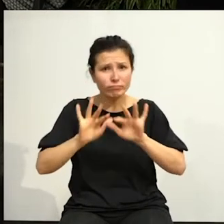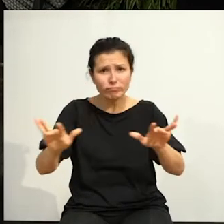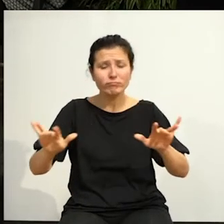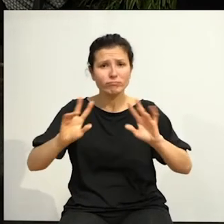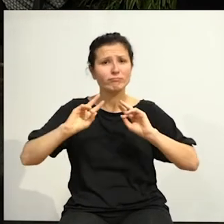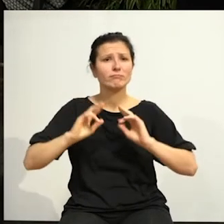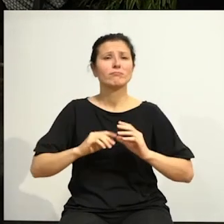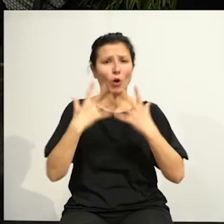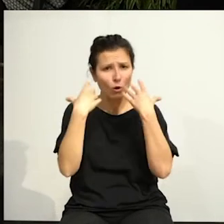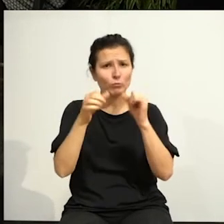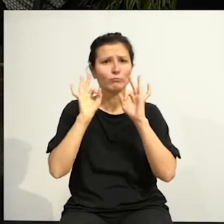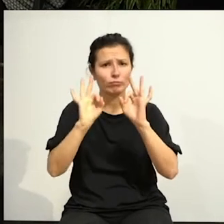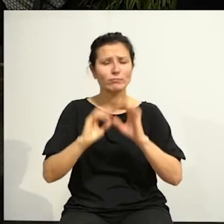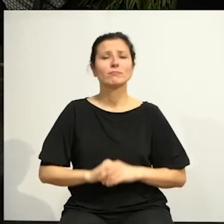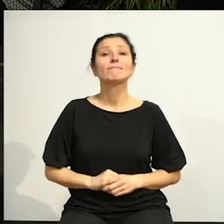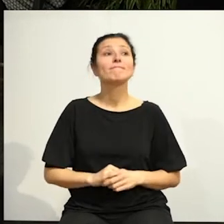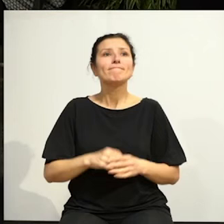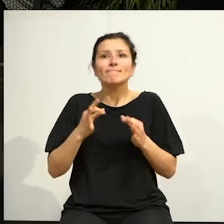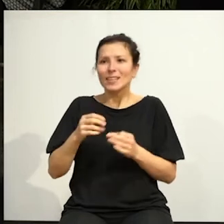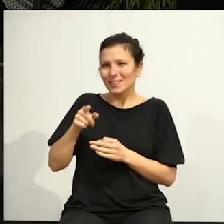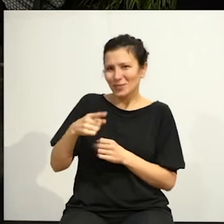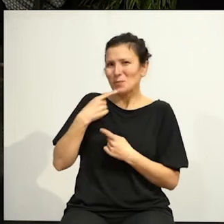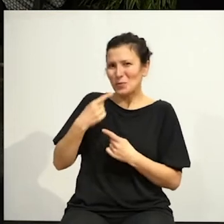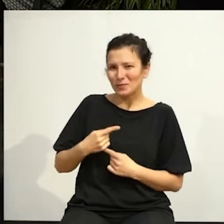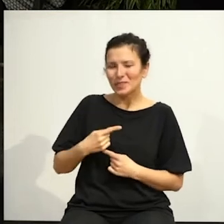I teraz, jak to mówiłeś,